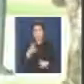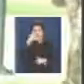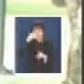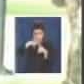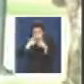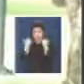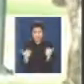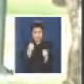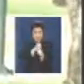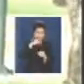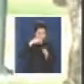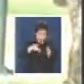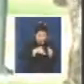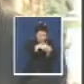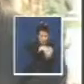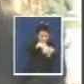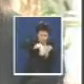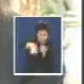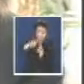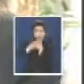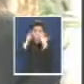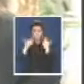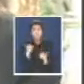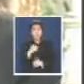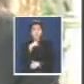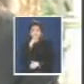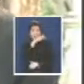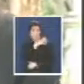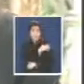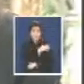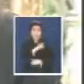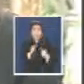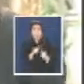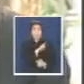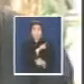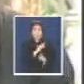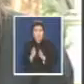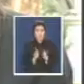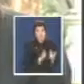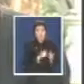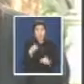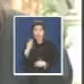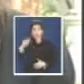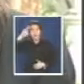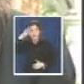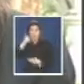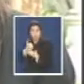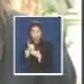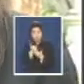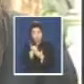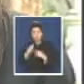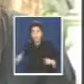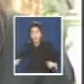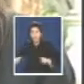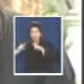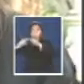มกันพอหรือครับ ก็มีทั้งในส่วนของกรุงเทพมหานครเนี่ยก็กทมจะรับไปส่วนหนึ่งก็จะให้ทางกองทัพทางกระทรวงเช่นกระท